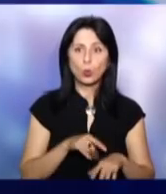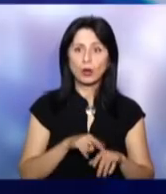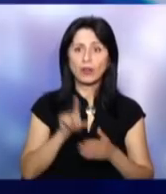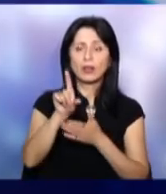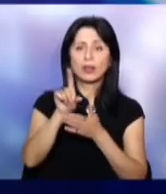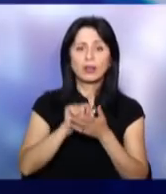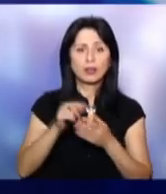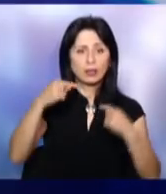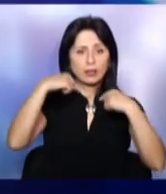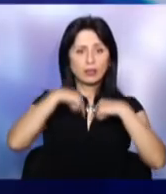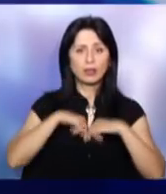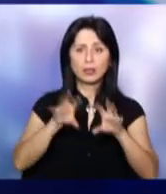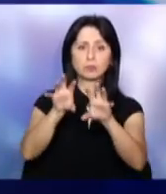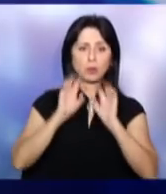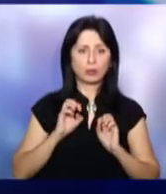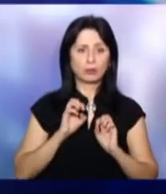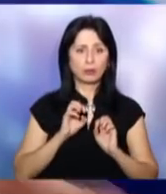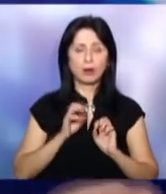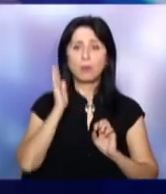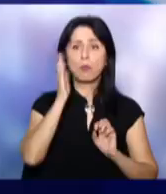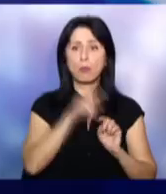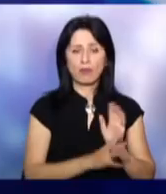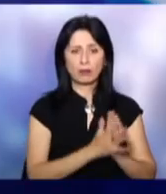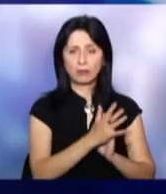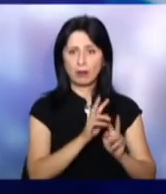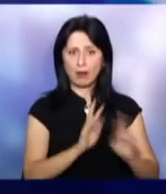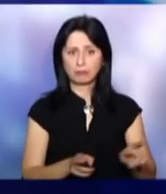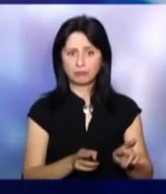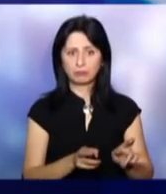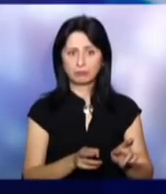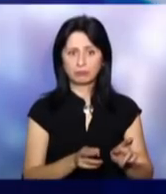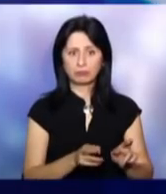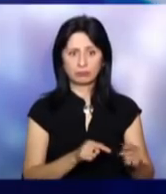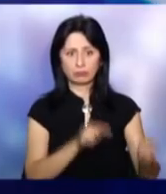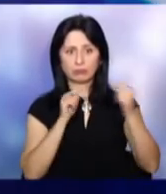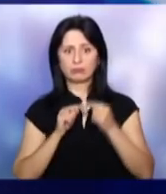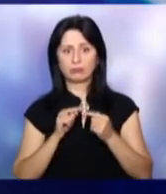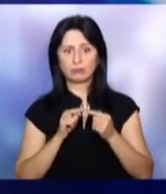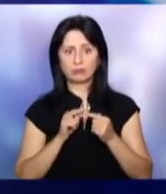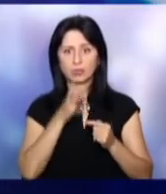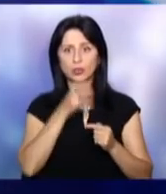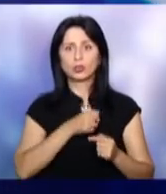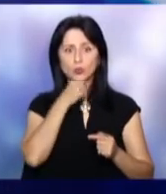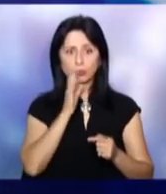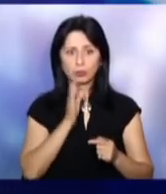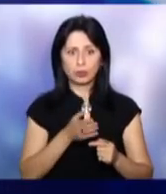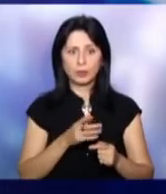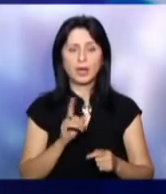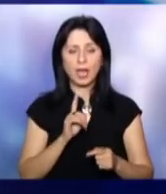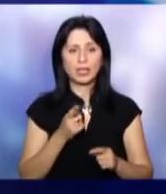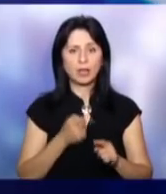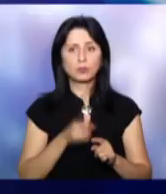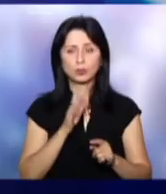პანიკის შეტევას, რომელსაც ვერ აცნობიერებს და რა თქმა უნდა ეს აუცილებლად დაუპირისპირდება მას ზრდასრულობაში,